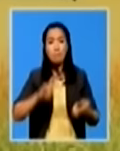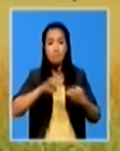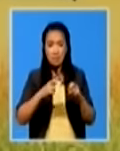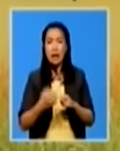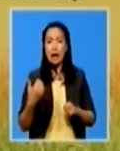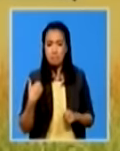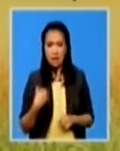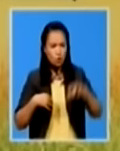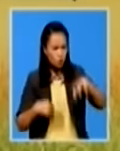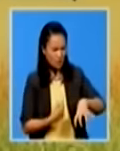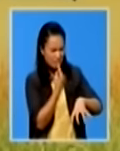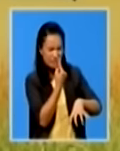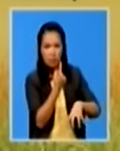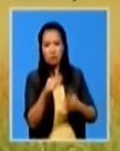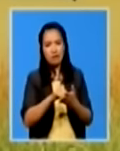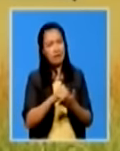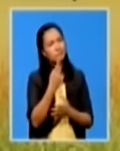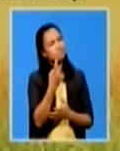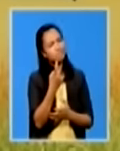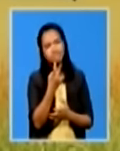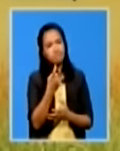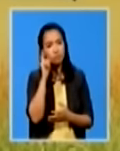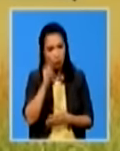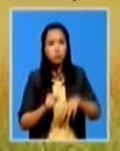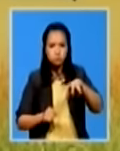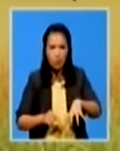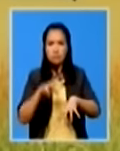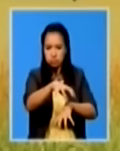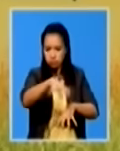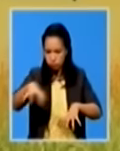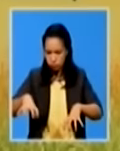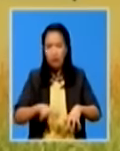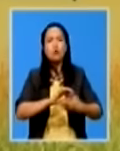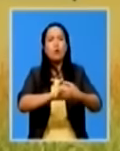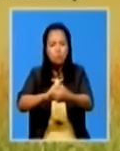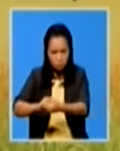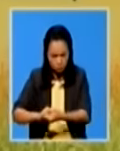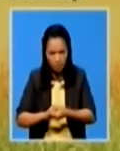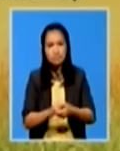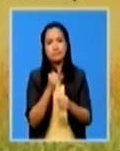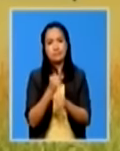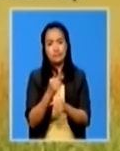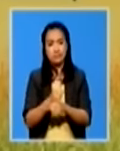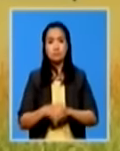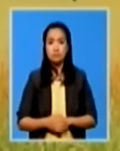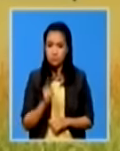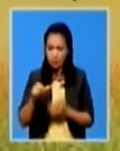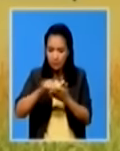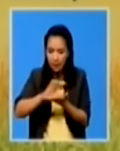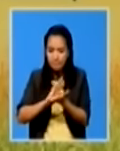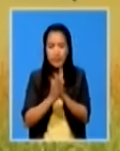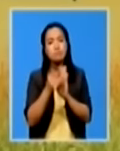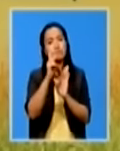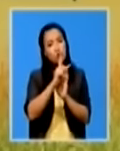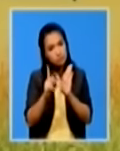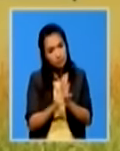ต่เพียงหน่วยงานใดหน่วยงานใดหน่วยงานหนึ่งเท่านั้นนะครับต้องร่วมมือกันในกิจกรรมเดียวกันนั้นแหละจะต้องมีการปรับแก้กฎหมายในเชิ